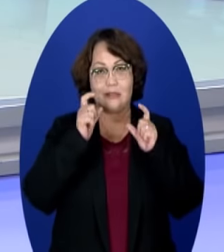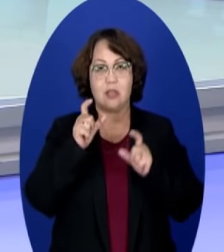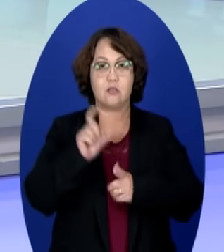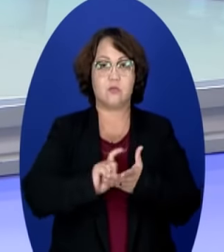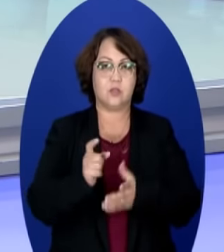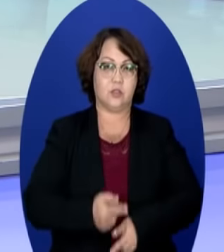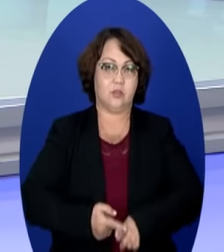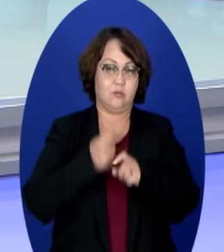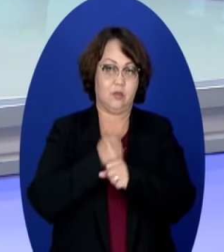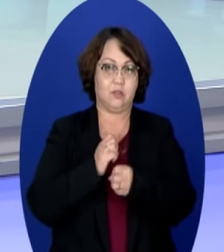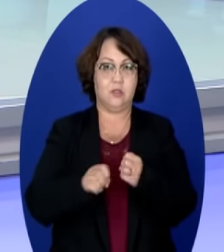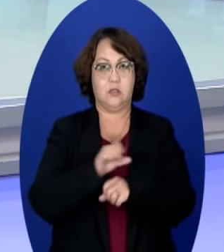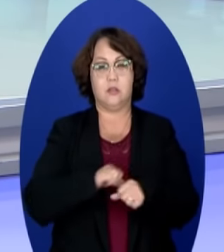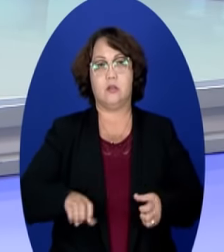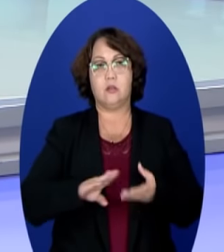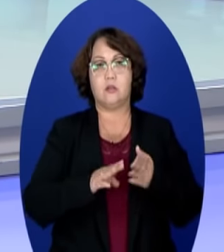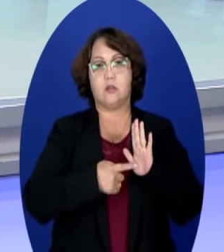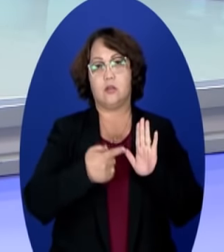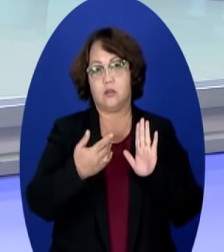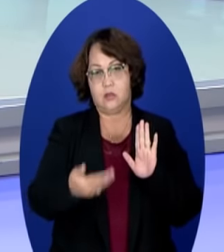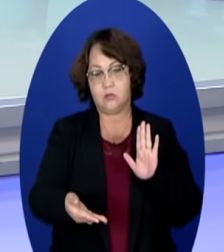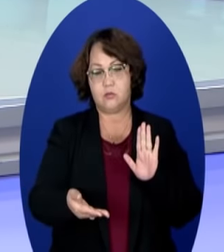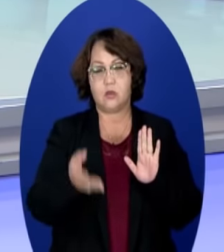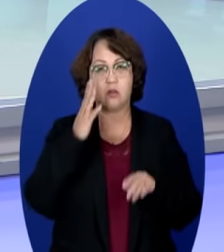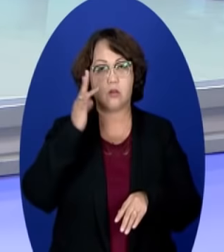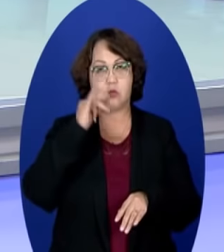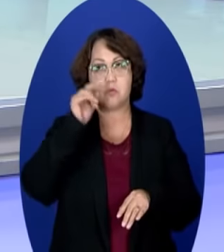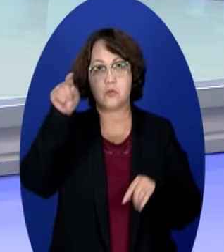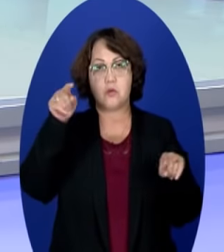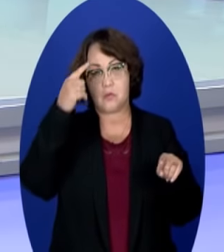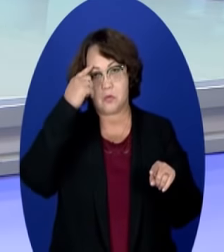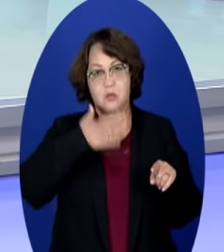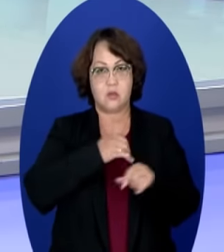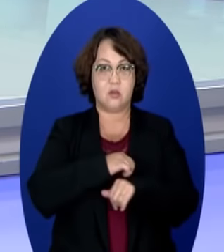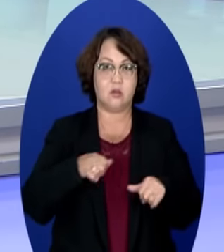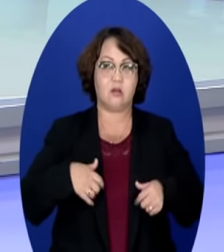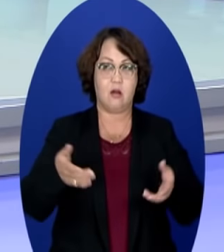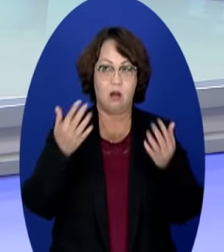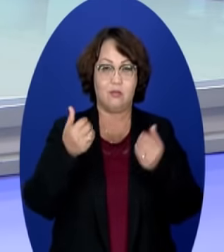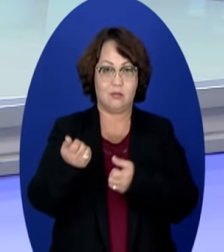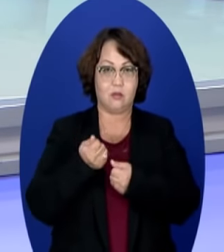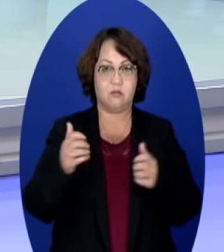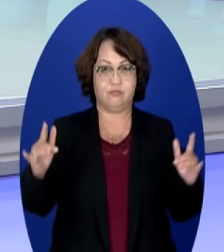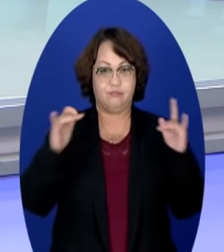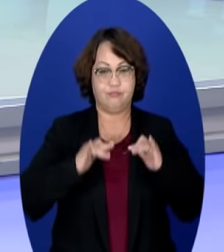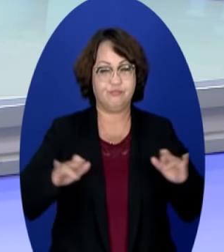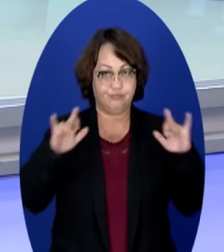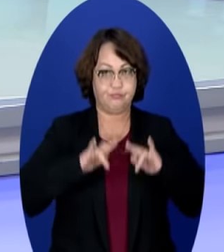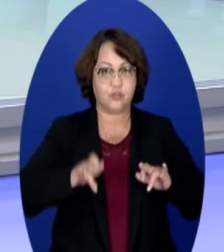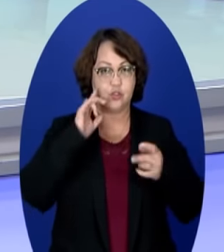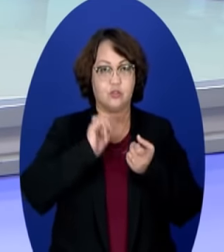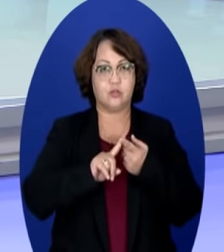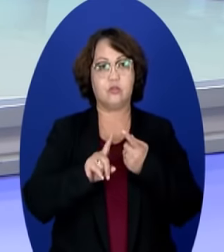байгаа ажлуудаа олон нийтэд танилцууллаа. Мөн энэ үеэр гадаадад байгаа иргэдэд татан авах талаар консулын газраас мэдээлэл өгсөн байна.